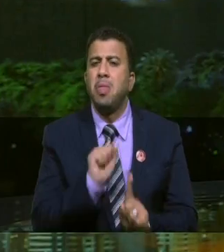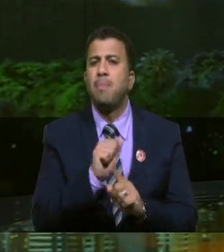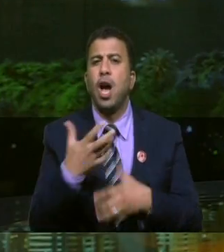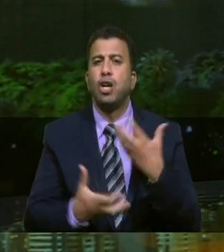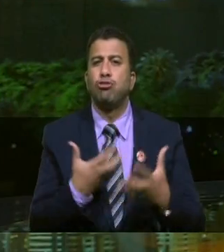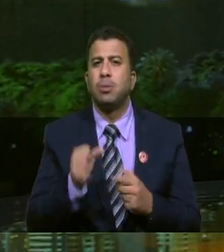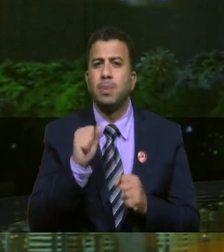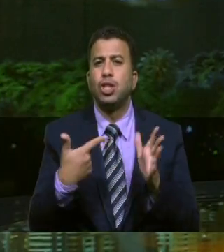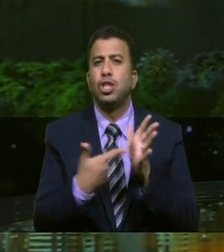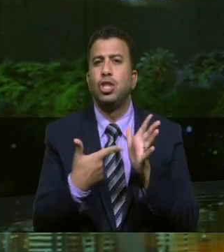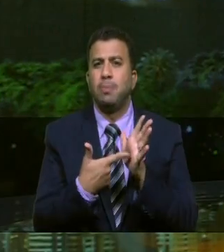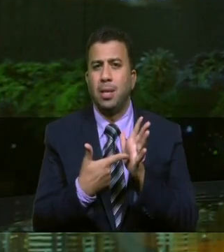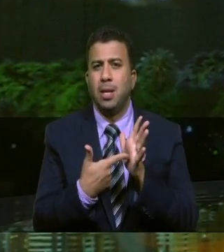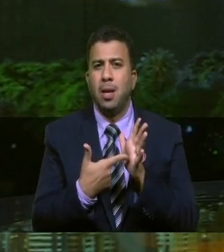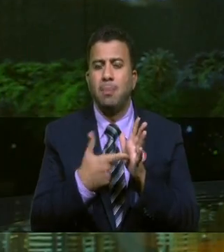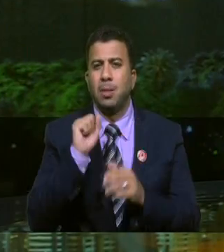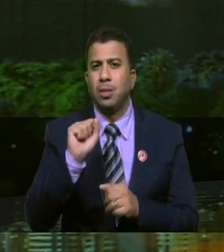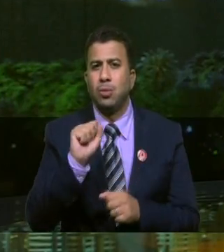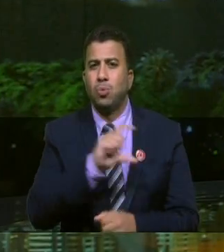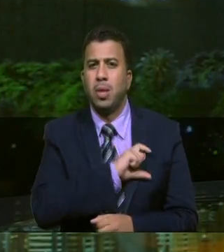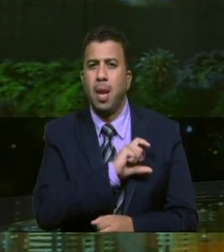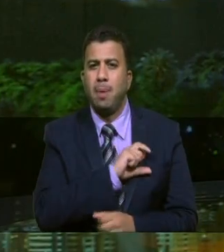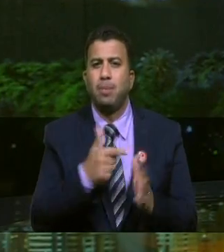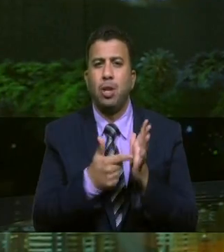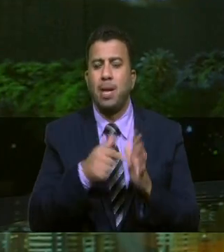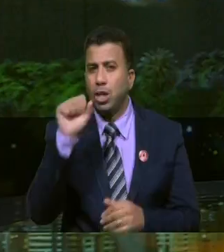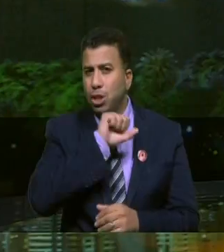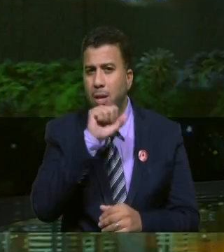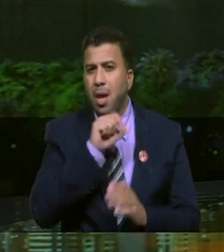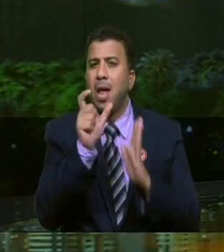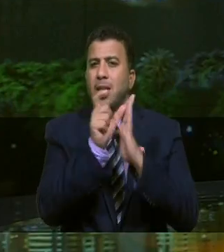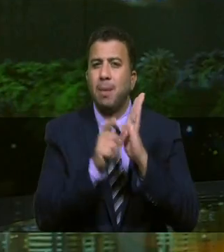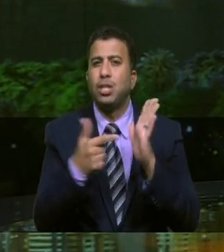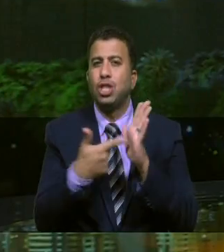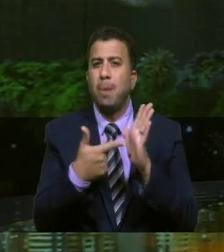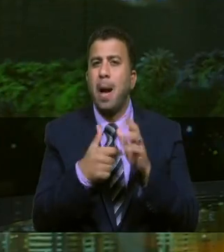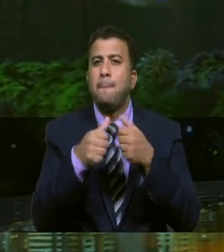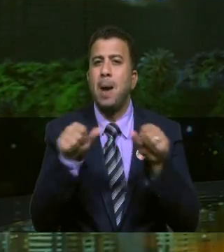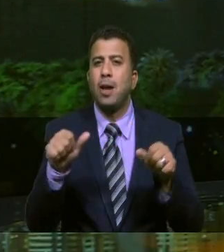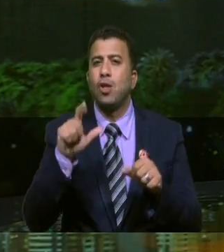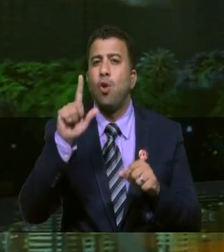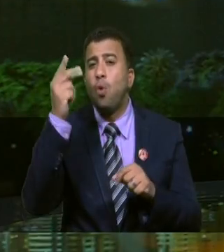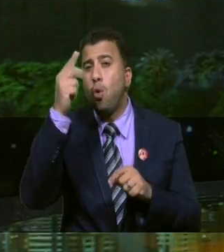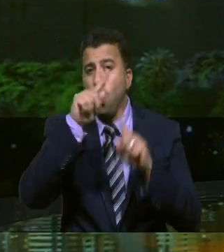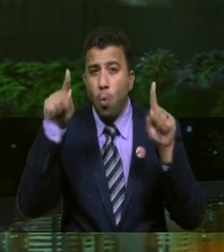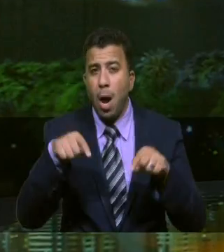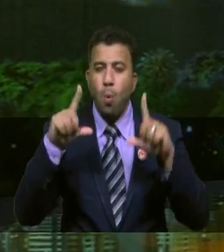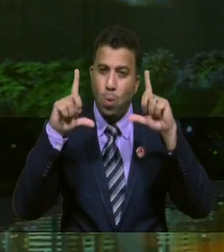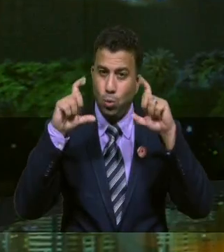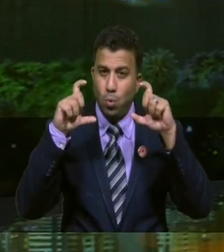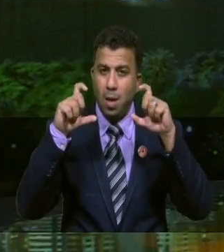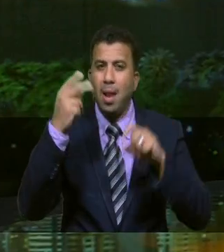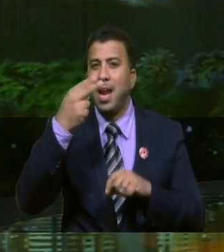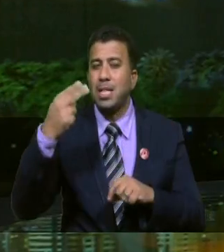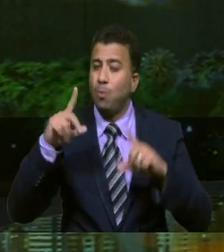ضمن أنشطة المرسم الجامعي في عمادة شؤون الطلاب بجامعة الشارقة، نظمت الجامعة معرض لوحة وصورة